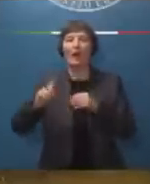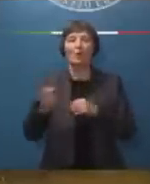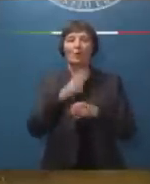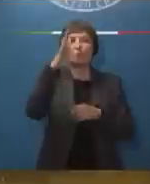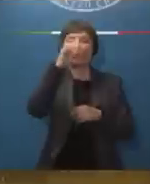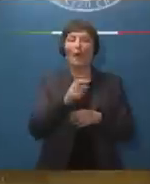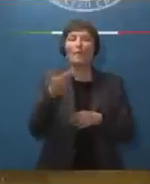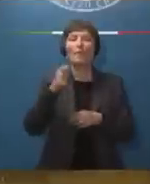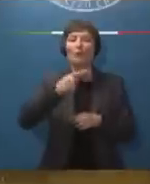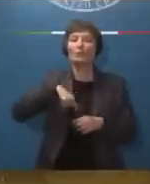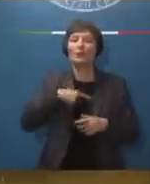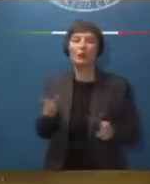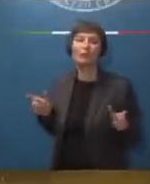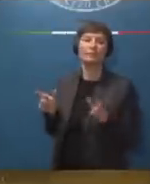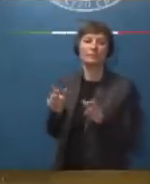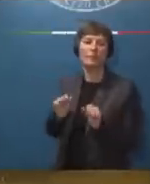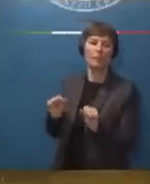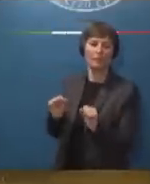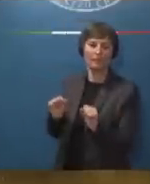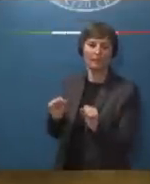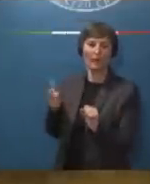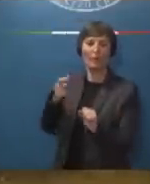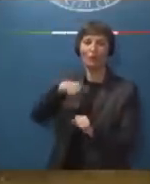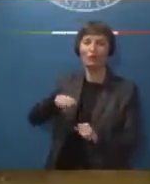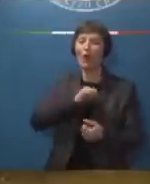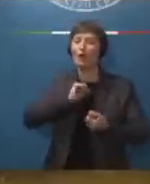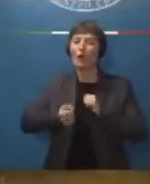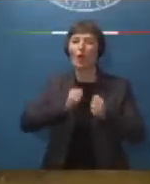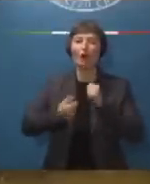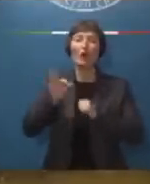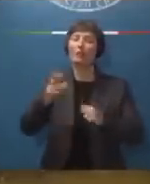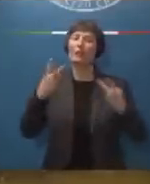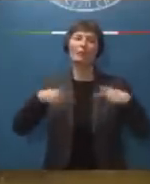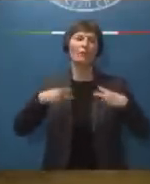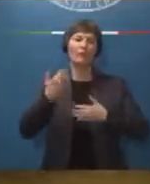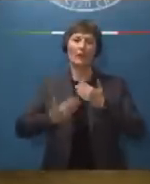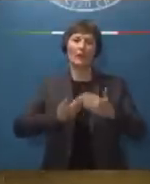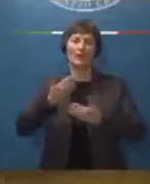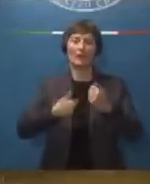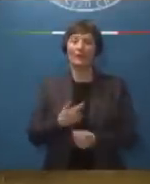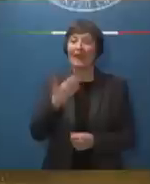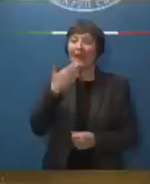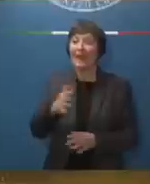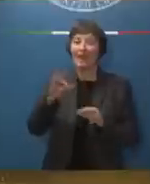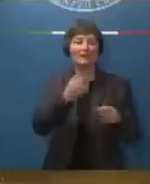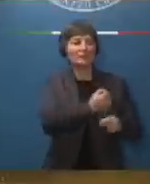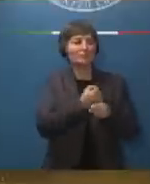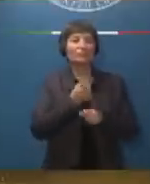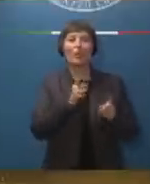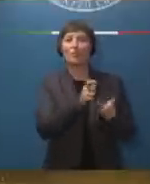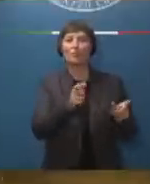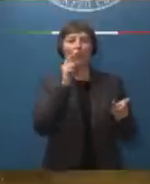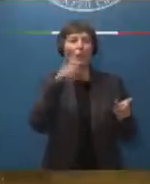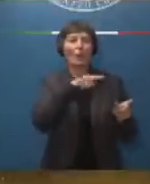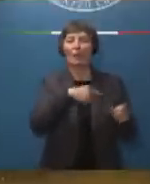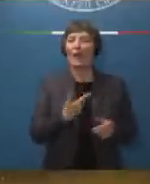opponiamo a questo male perché a noi lottiamo per la vita ringrazio a nome di tutti gli ucraini tutti gli